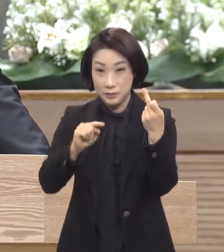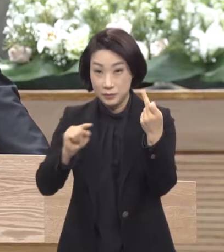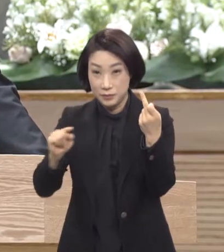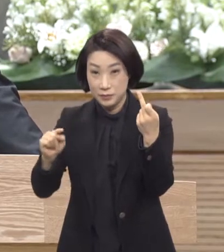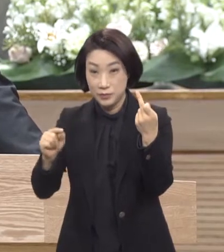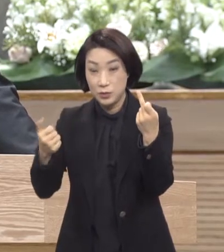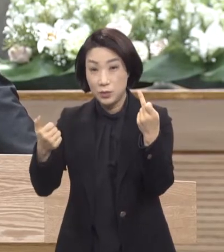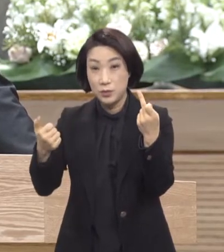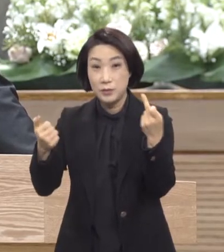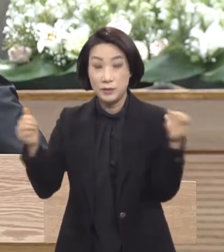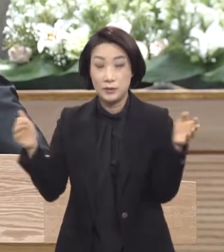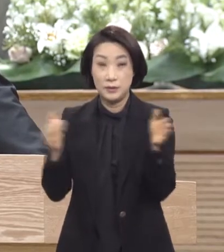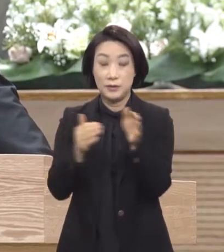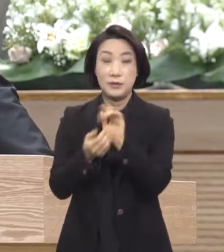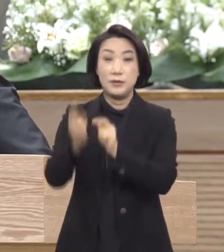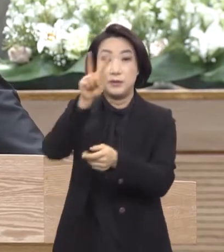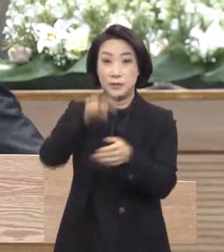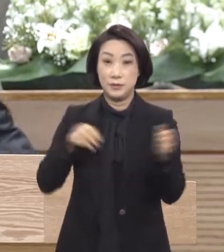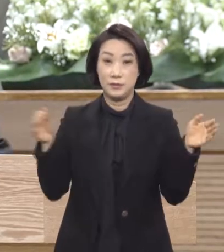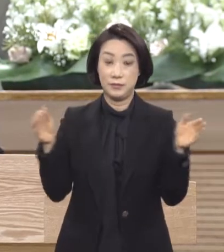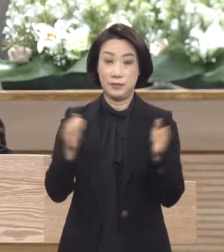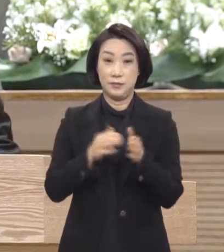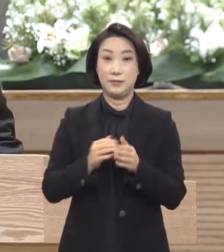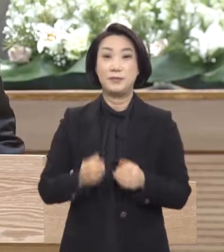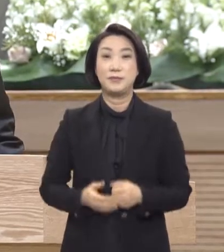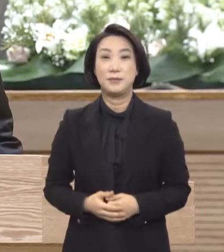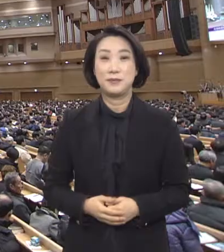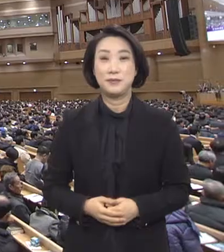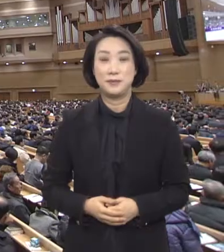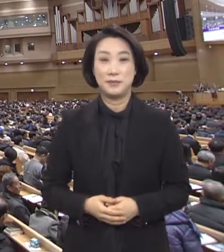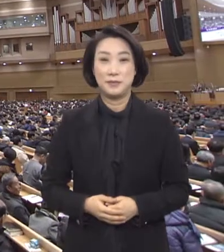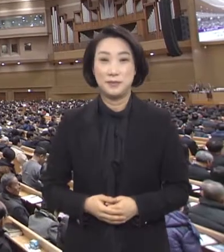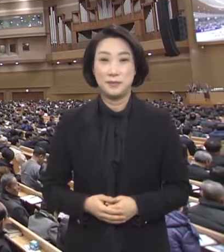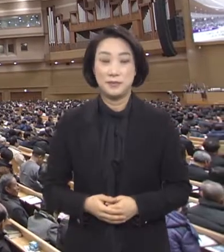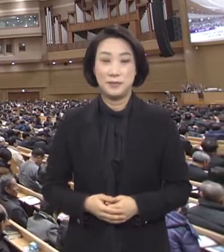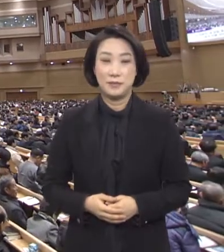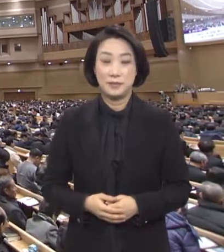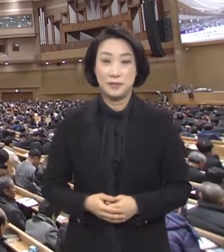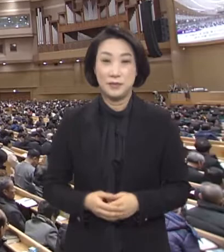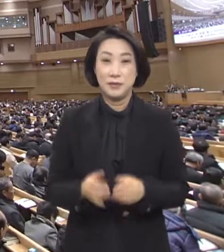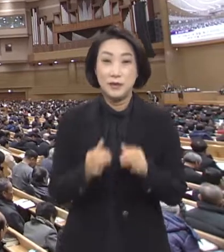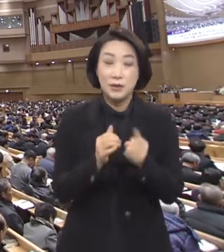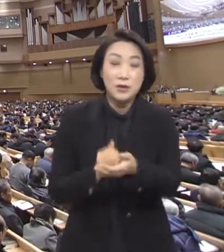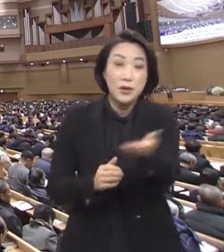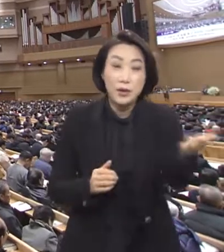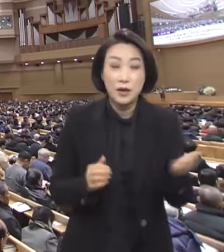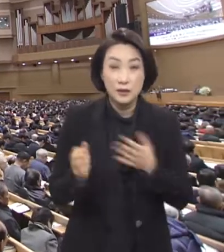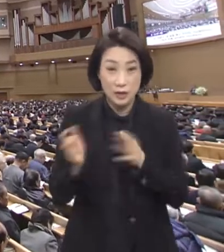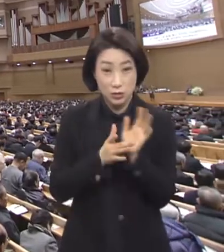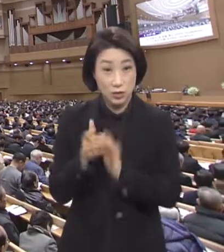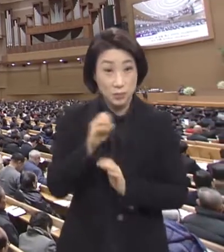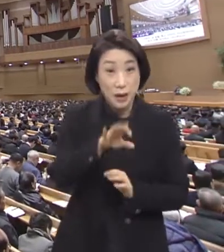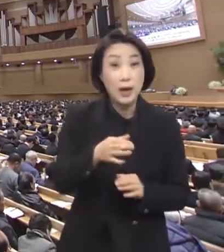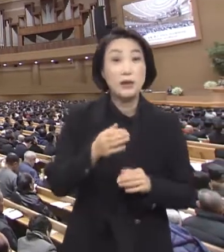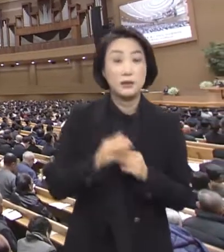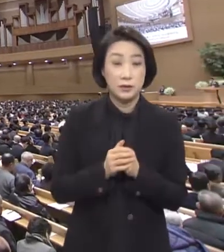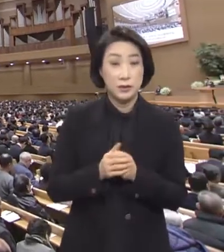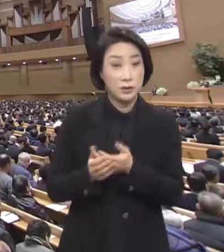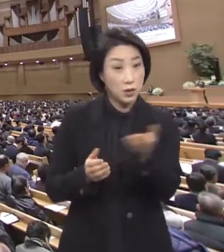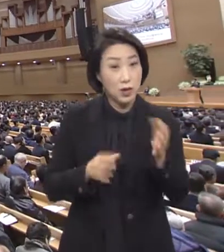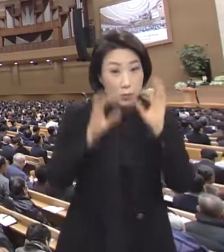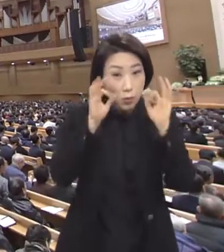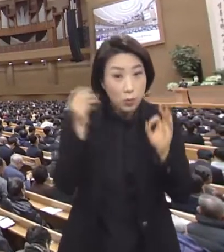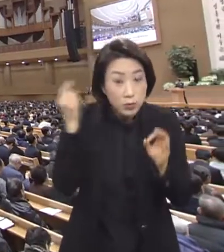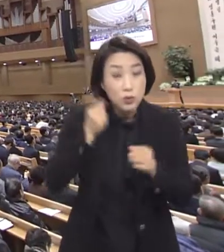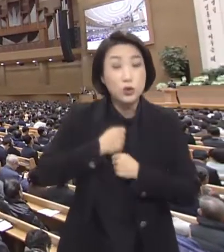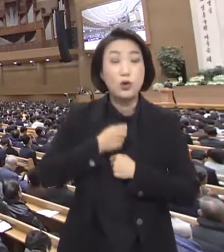47절에서 50절까지를 대독합니다. 사람이 내 말을 듣고 지키지 아니할지라도 내가